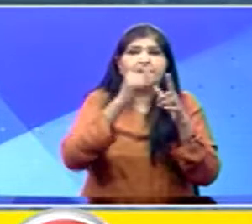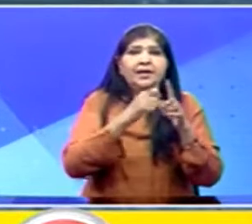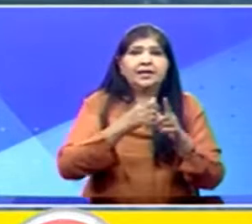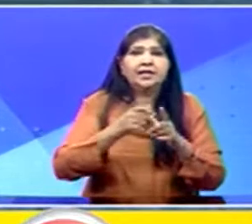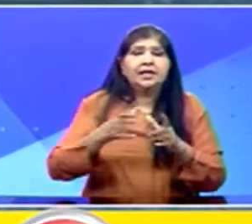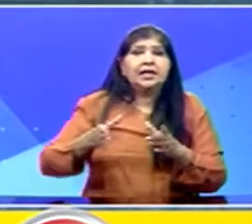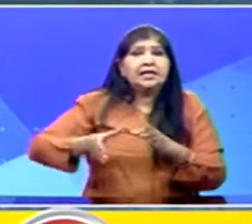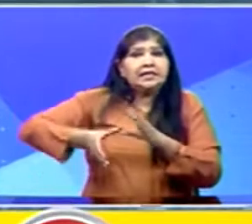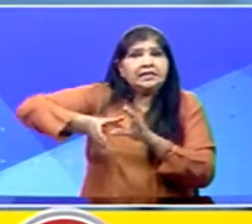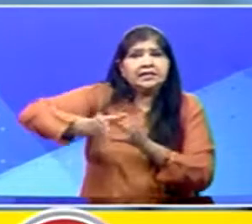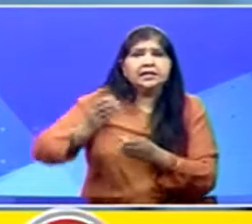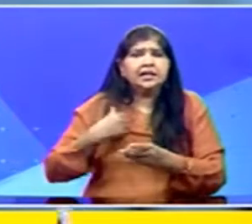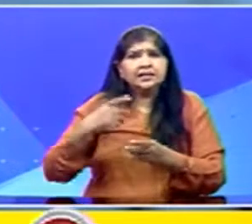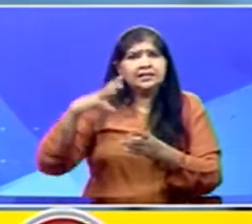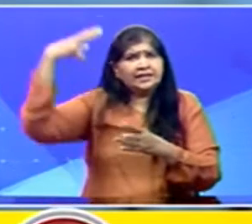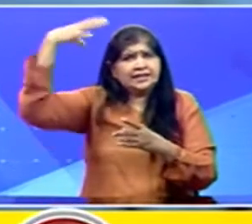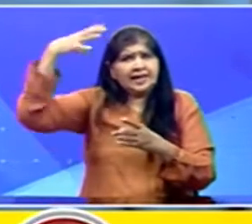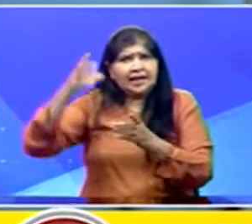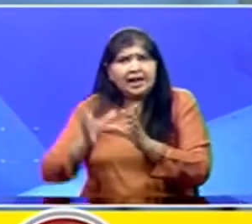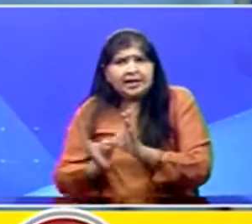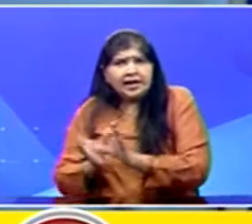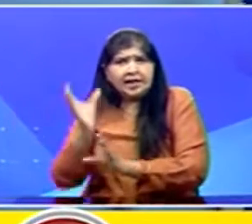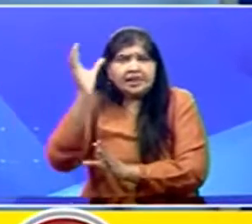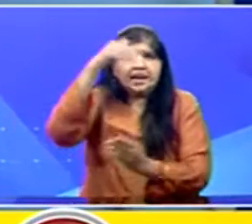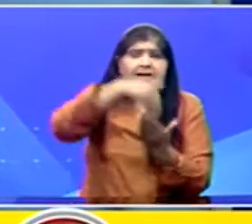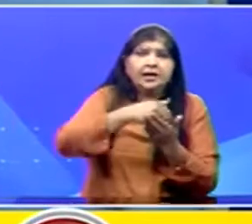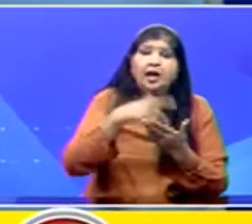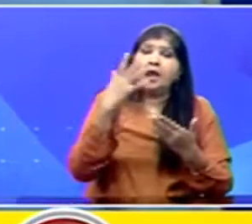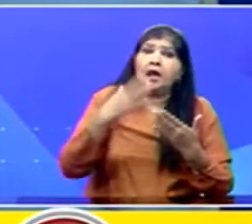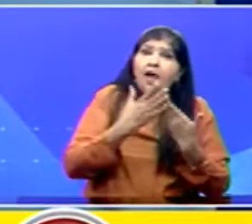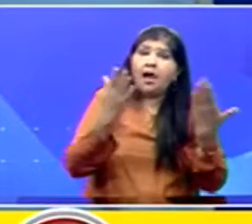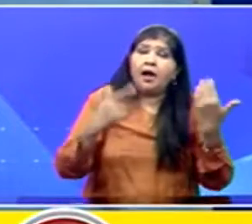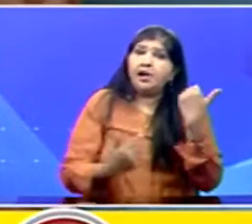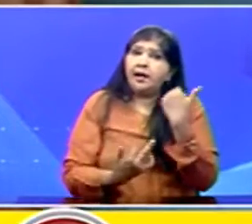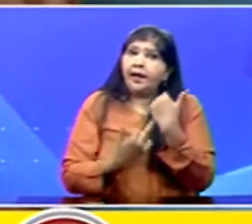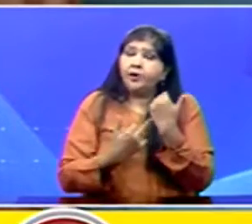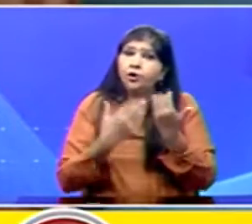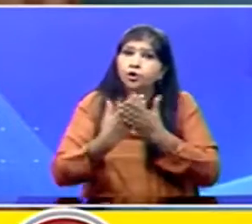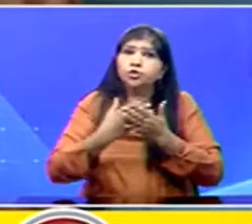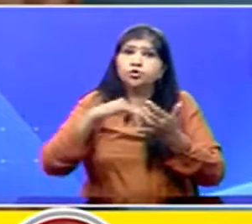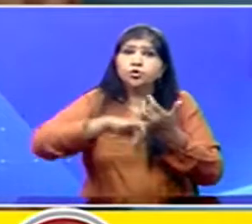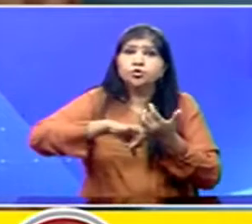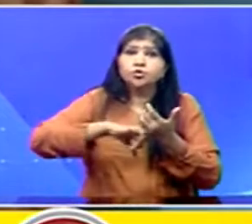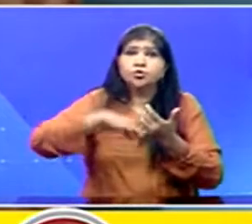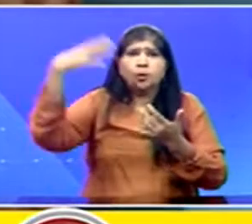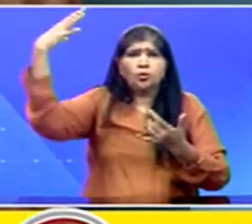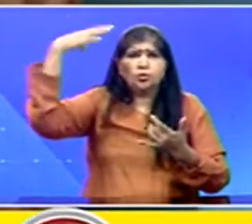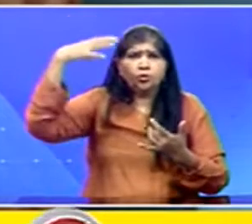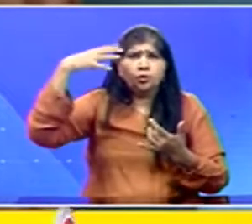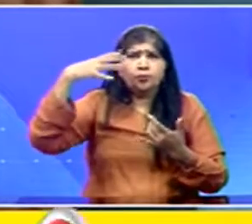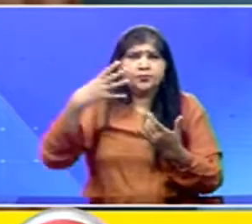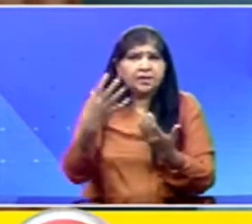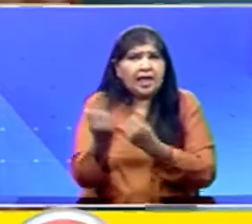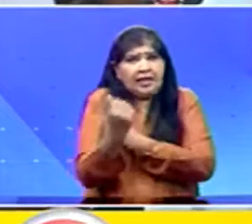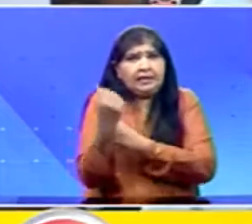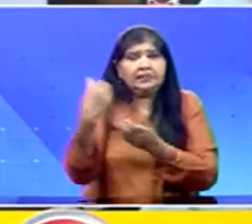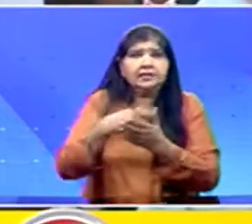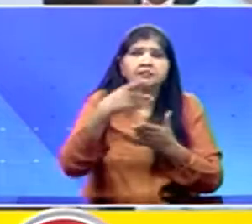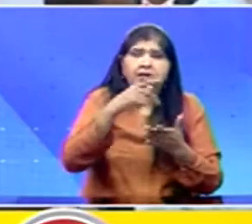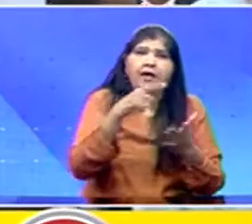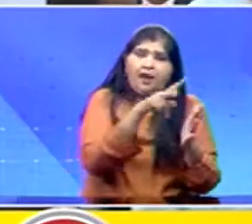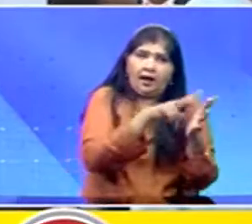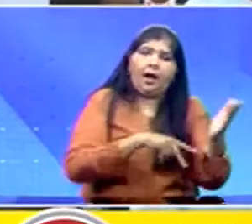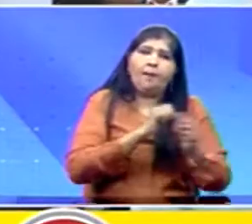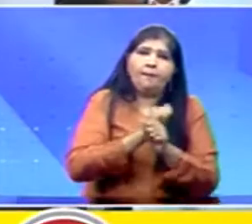डिप्लोयर और सेट्रेलाइट के लिए हाइट टेक्नलोजी सोलर पैनलस पर काम कर रहा है मैं